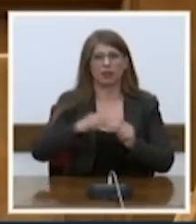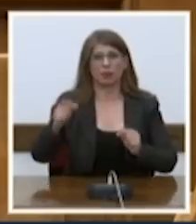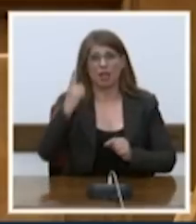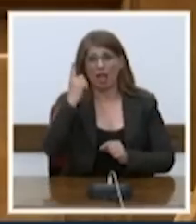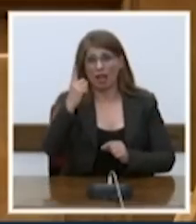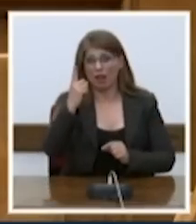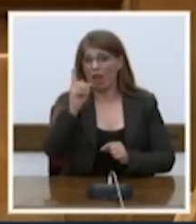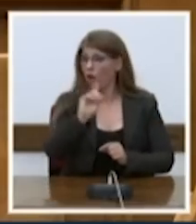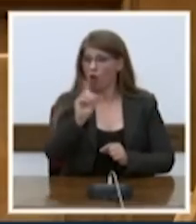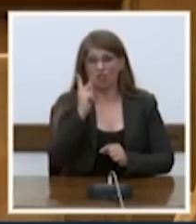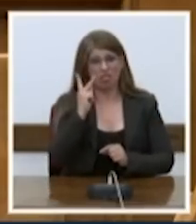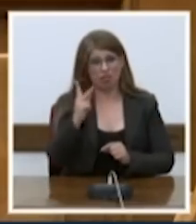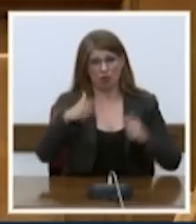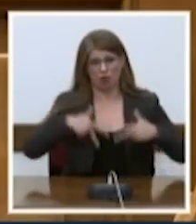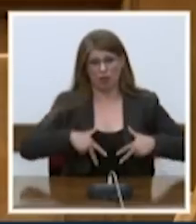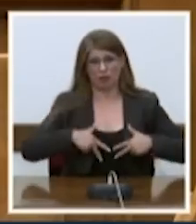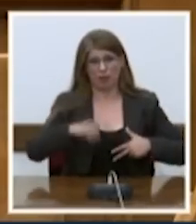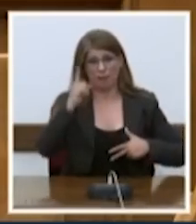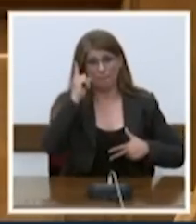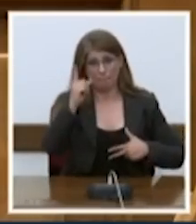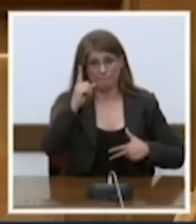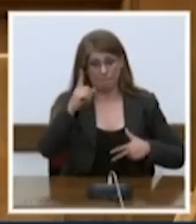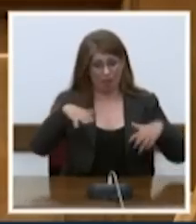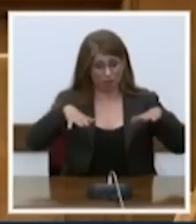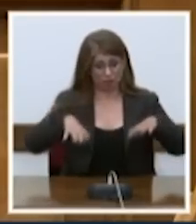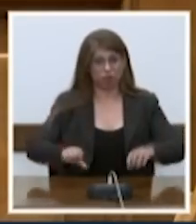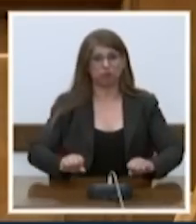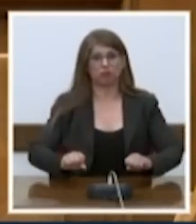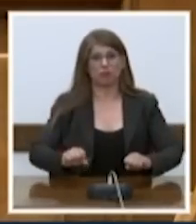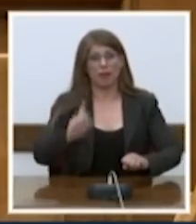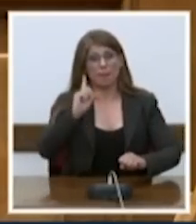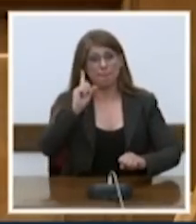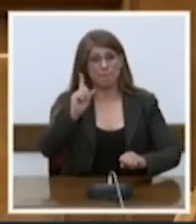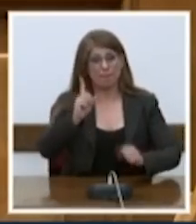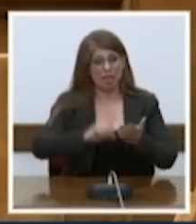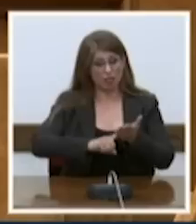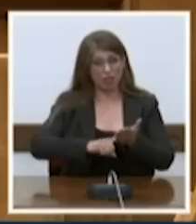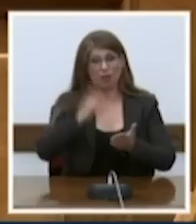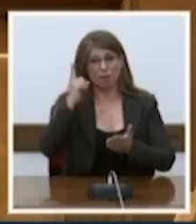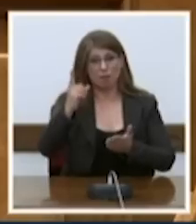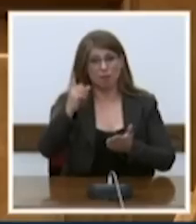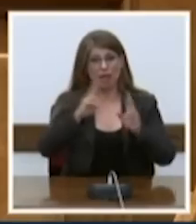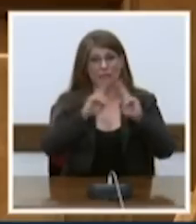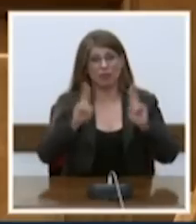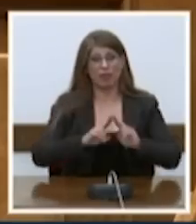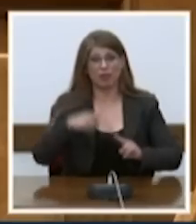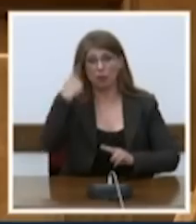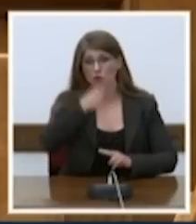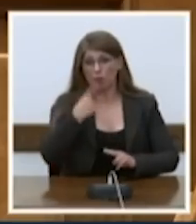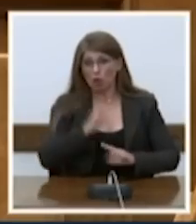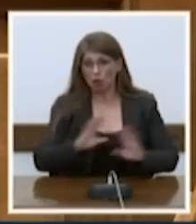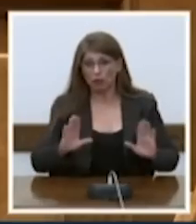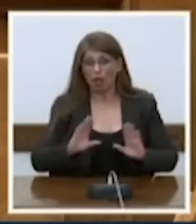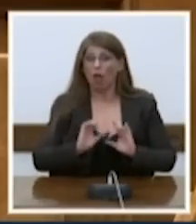δύο κράτη, με μία και μόνη κυριαρχία, μία ηθαγένεια, μία διεθνή προσωπικότητα, χωρίς